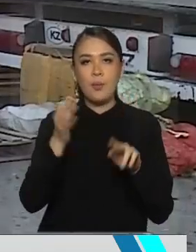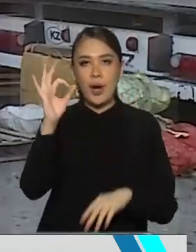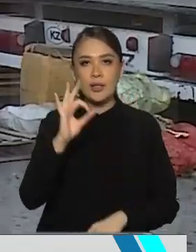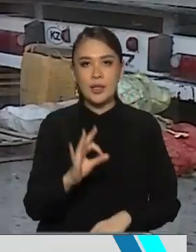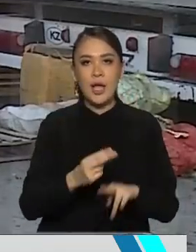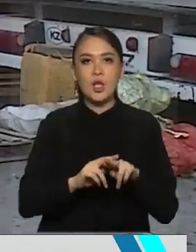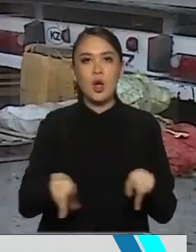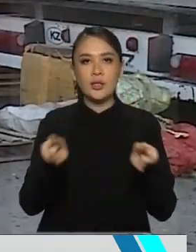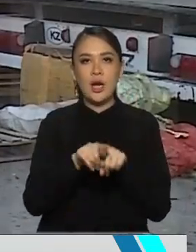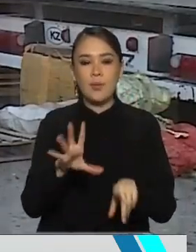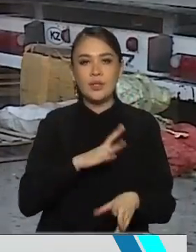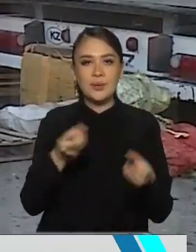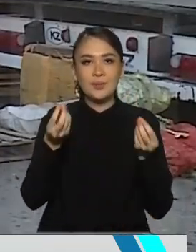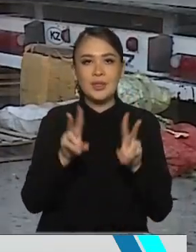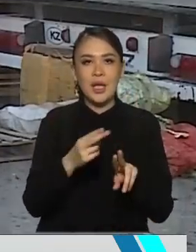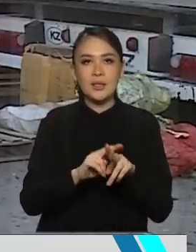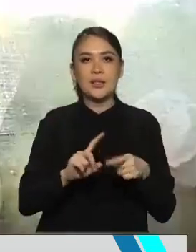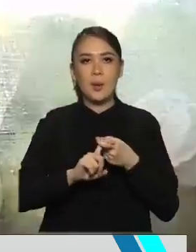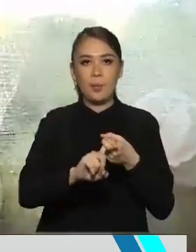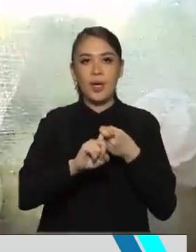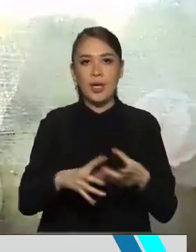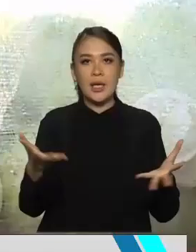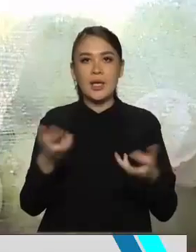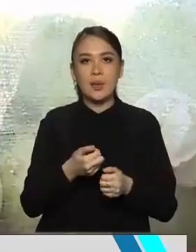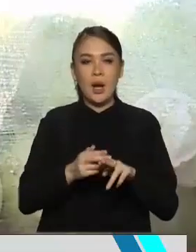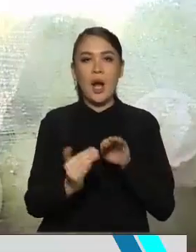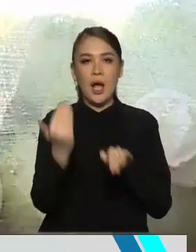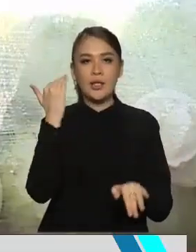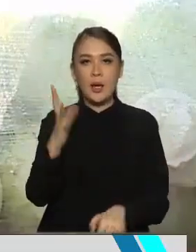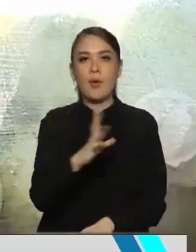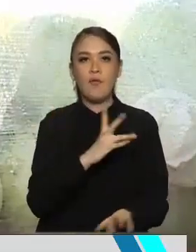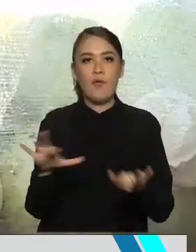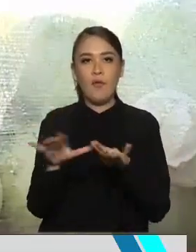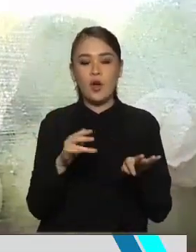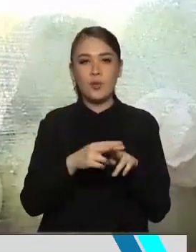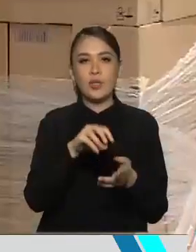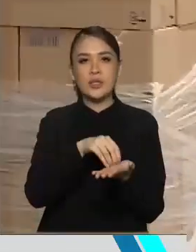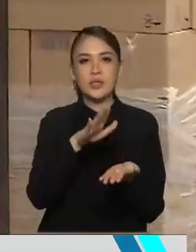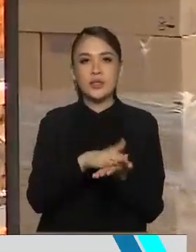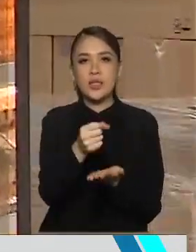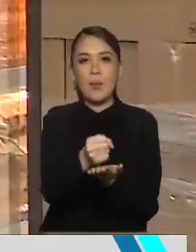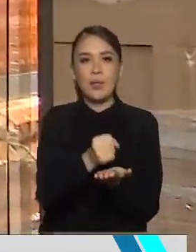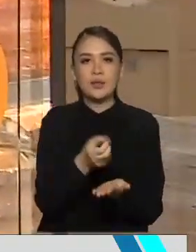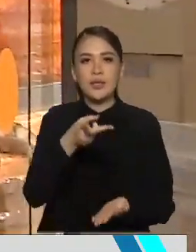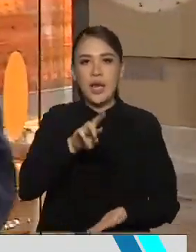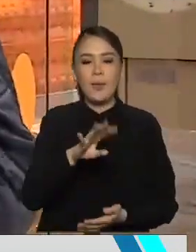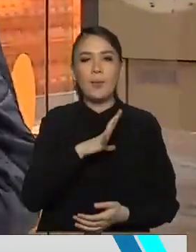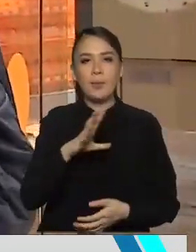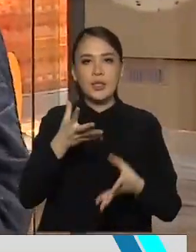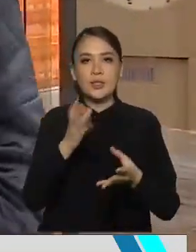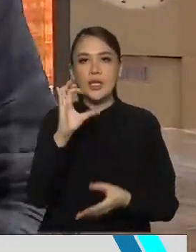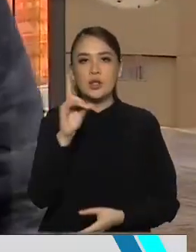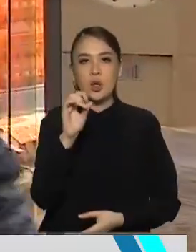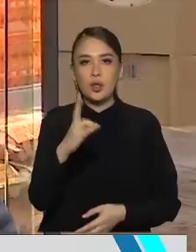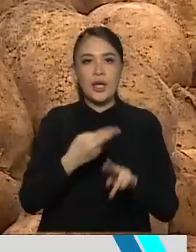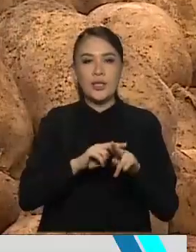0,7–0,8%. Такой тренд специалисты связывают с принятыми ранее мерами по формированию запасов для межсезонья. К примеру,